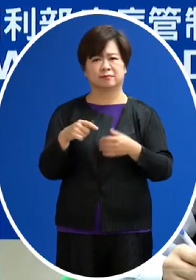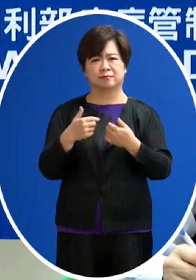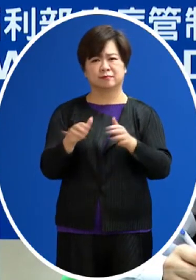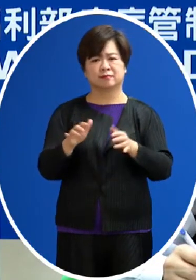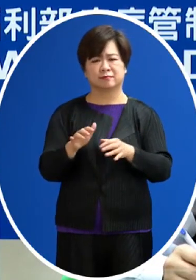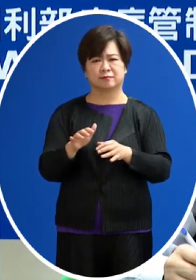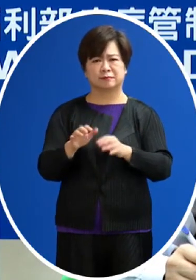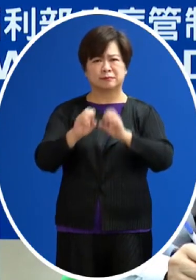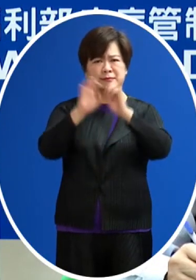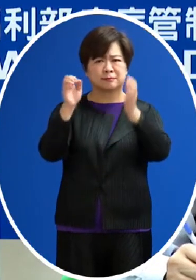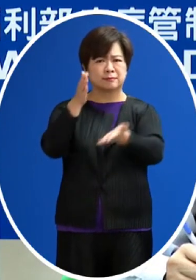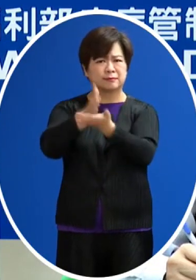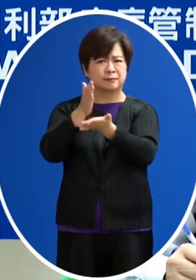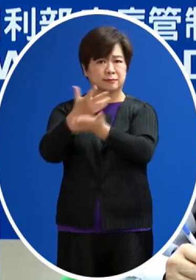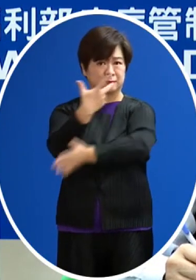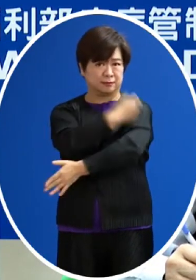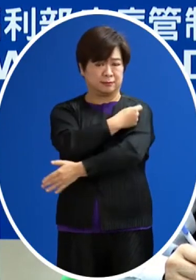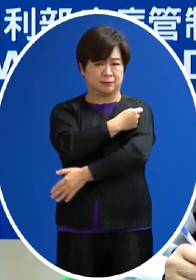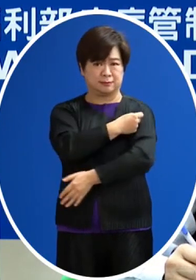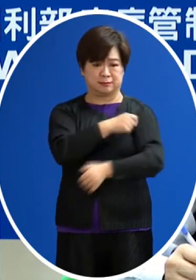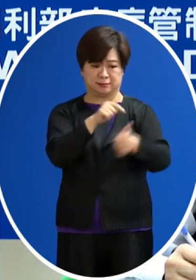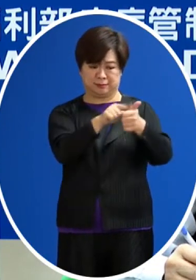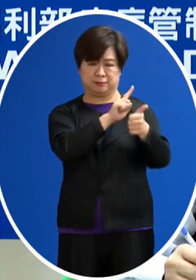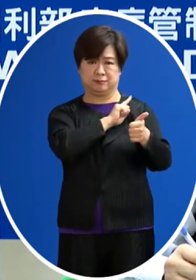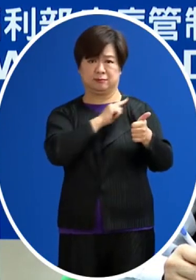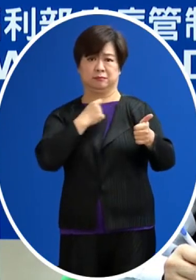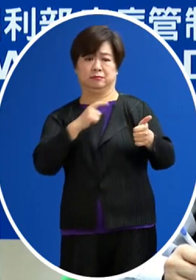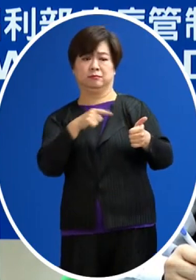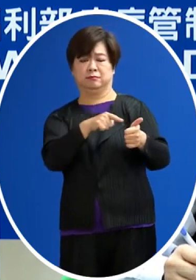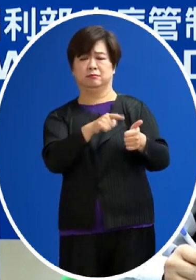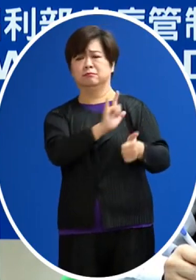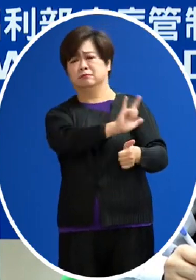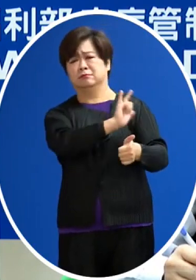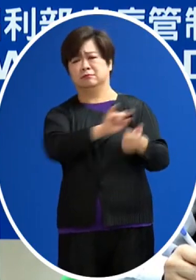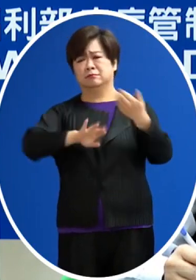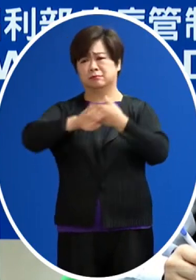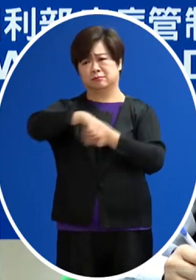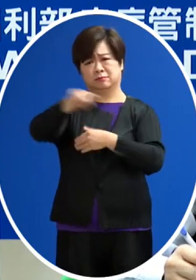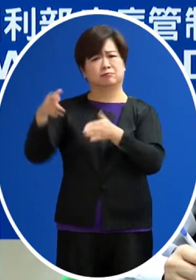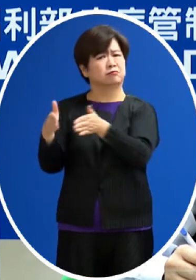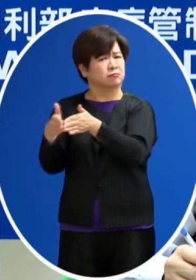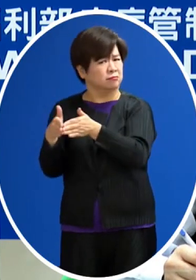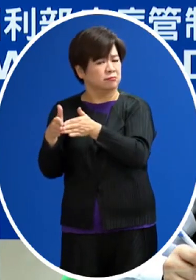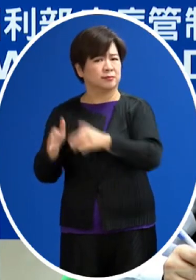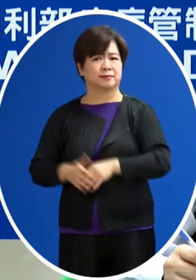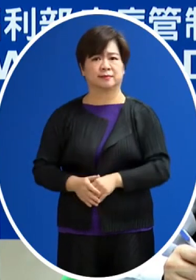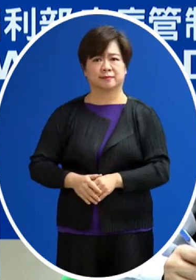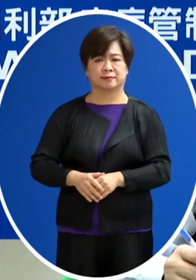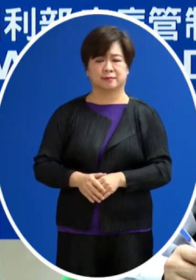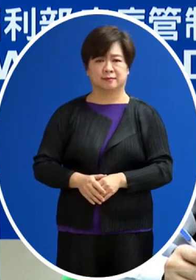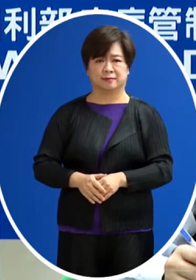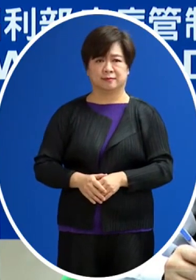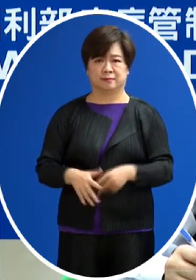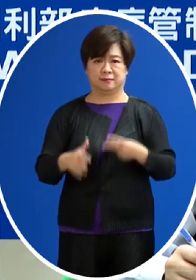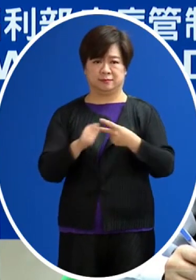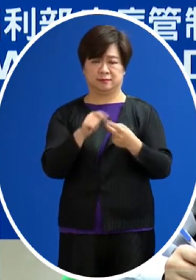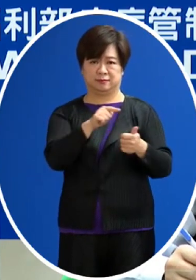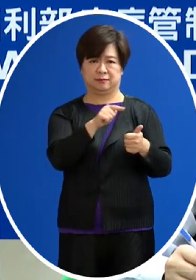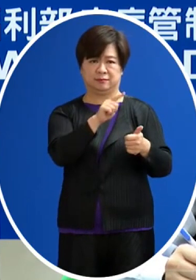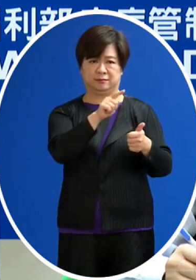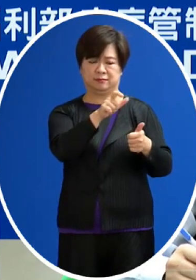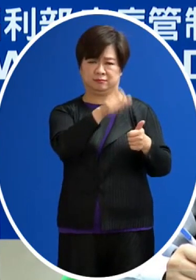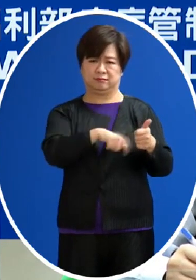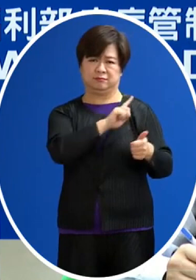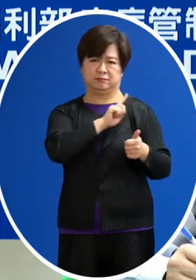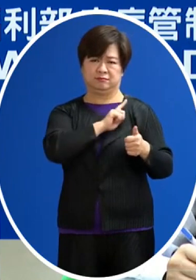不要施打了哈，他自己不打就不要打啊，别人还要打了哈。那第二，当然他个人的一些法律行为